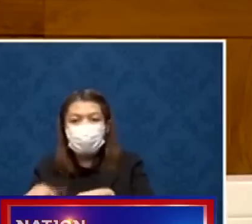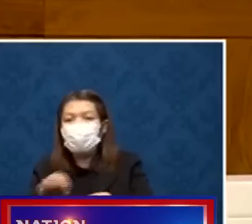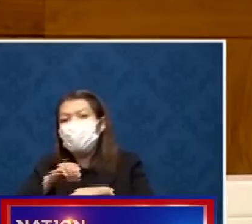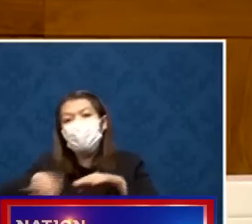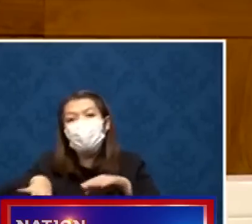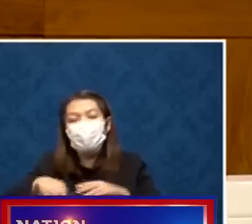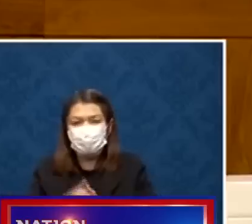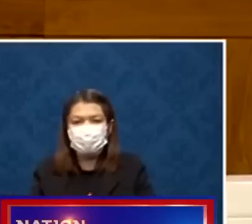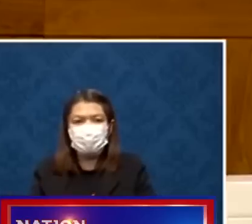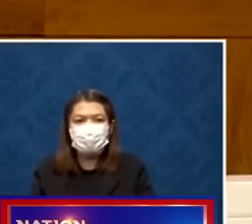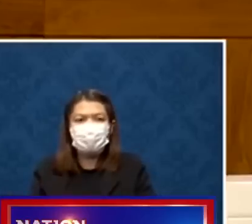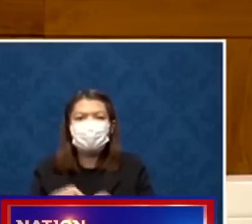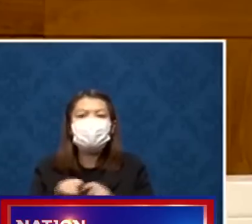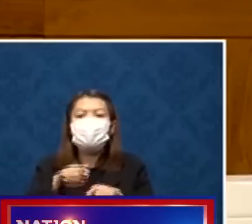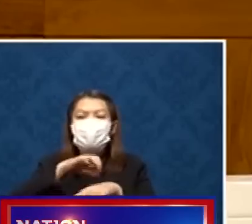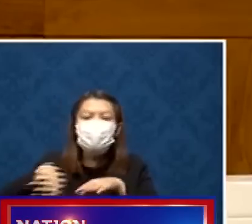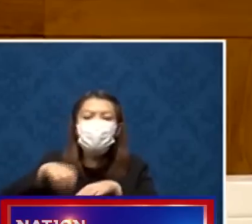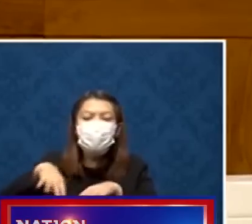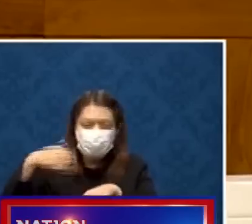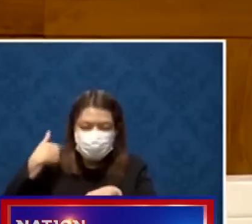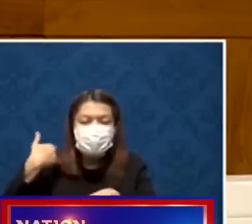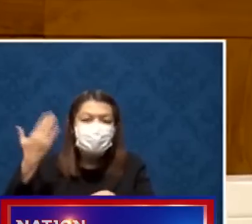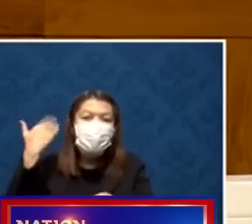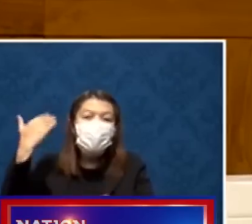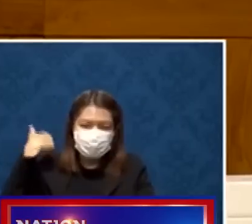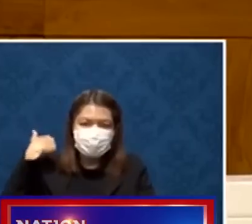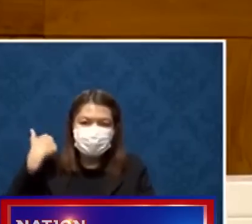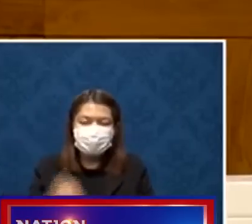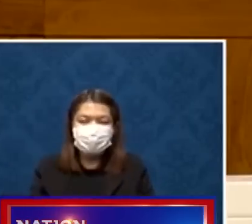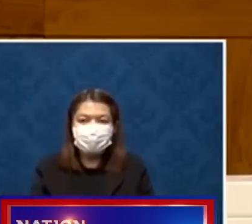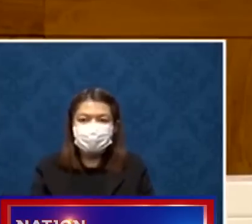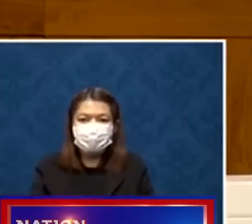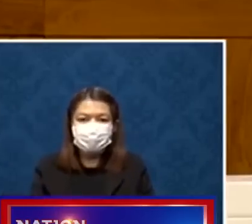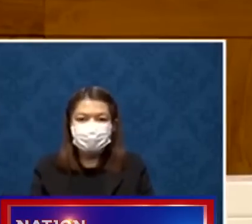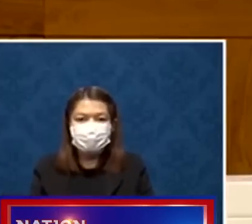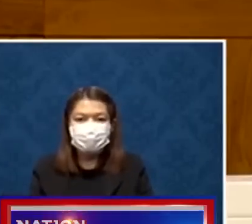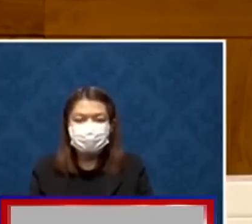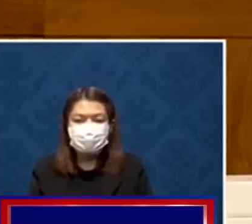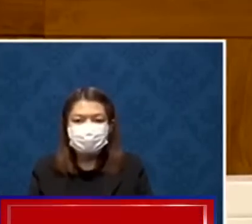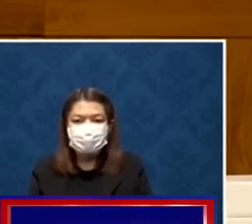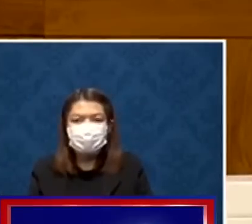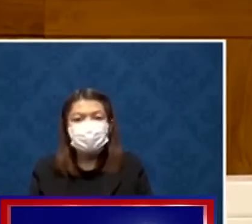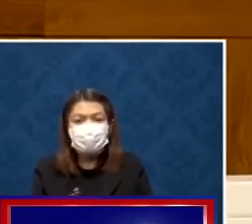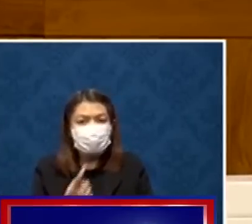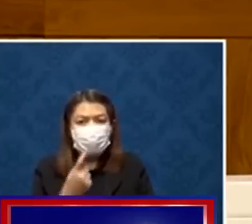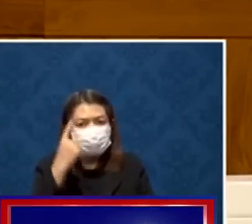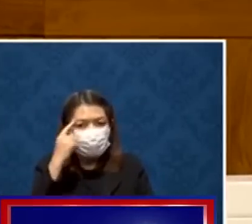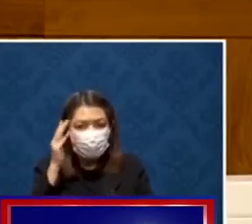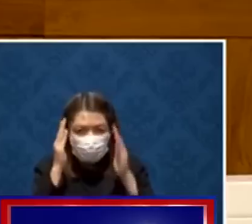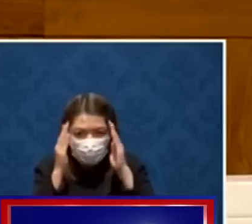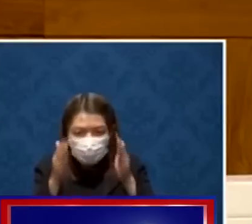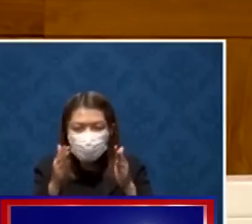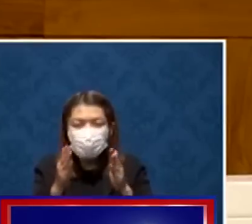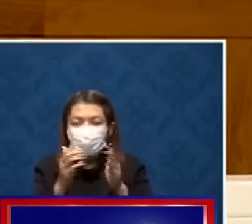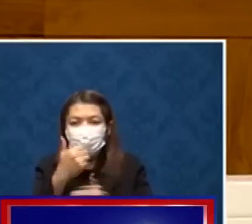กไปดังที่เคยตกมาแล้วบางรายในอดีตท่านผู้ถามนั้นผมไม่ได้คิดว่ามี ทราบ